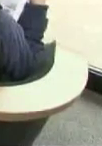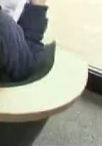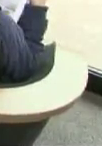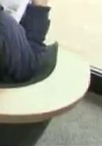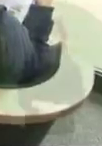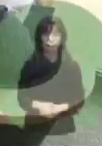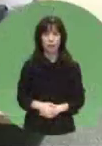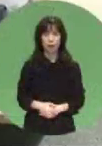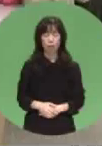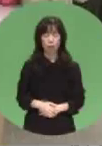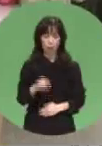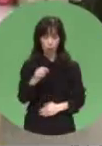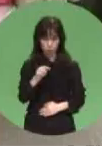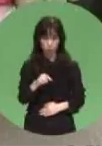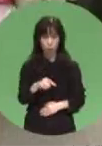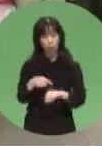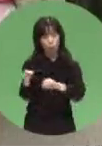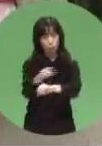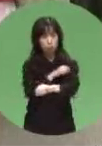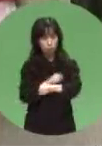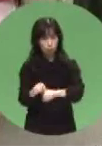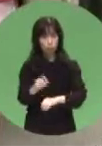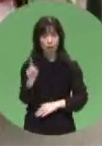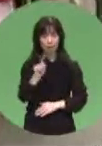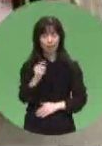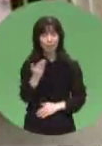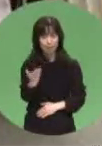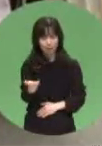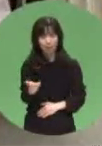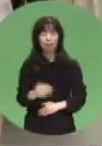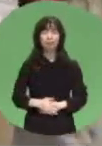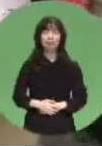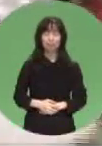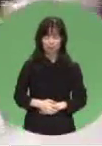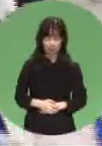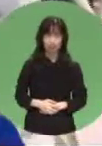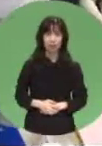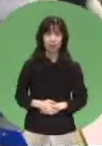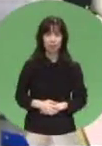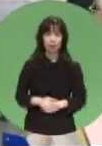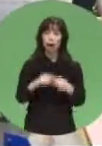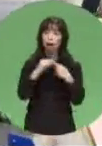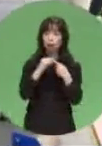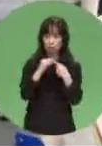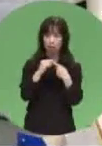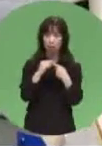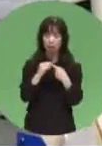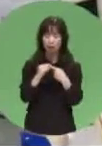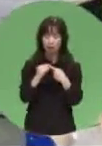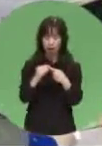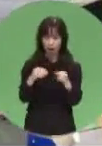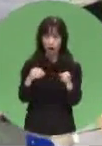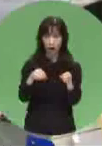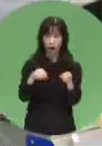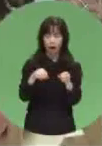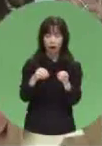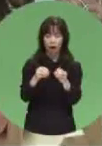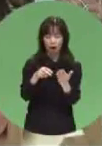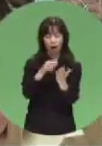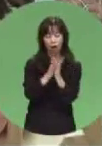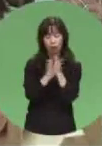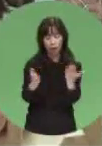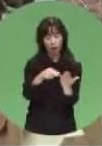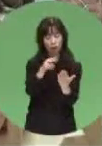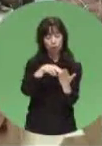ズバリこの図書室の特徴っていうのはどういったものなんですか？ はい、一つ目は読書カフェがあります。